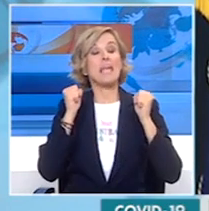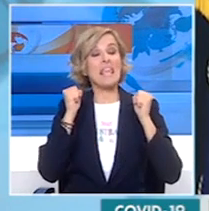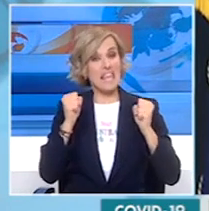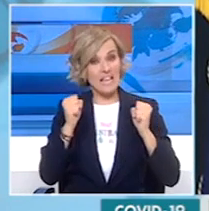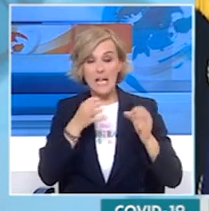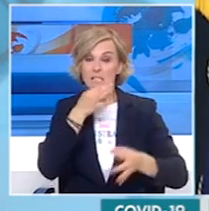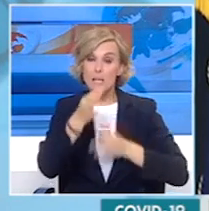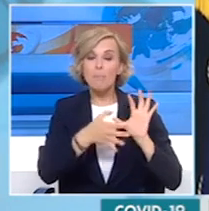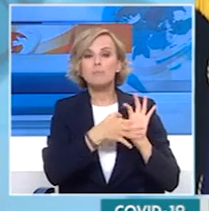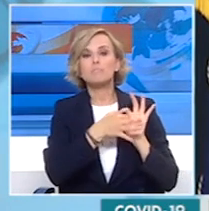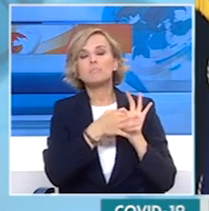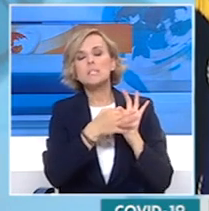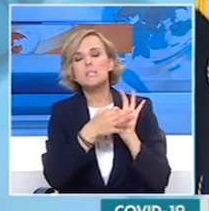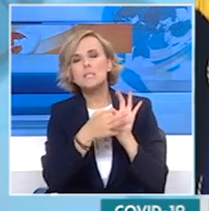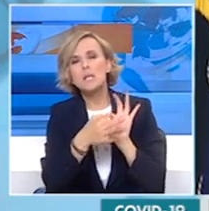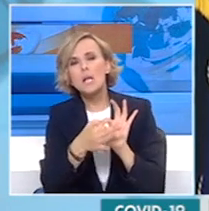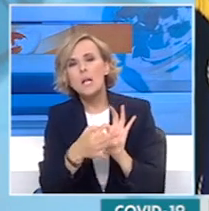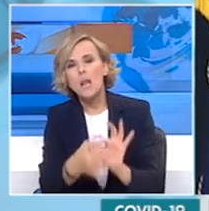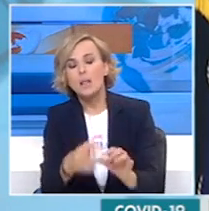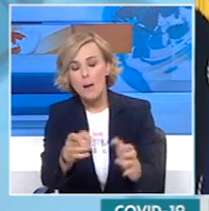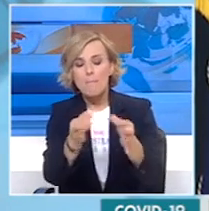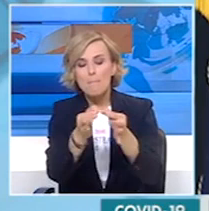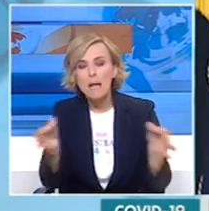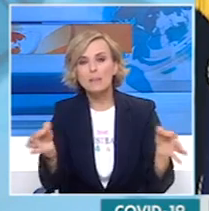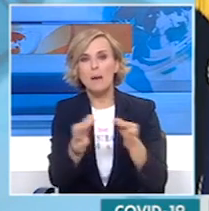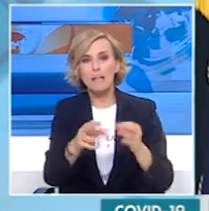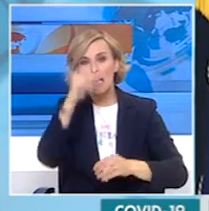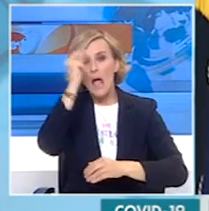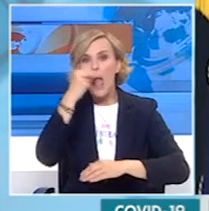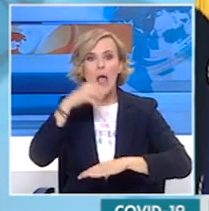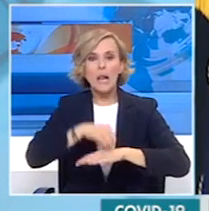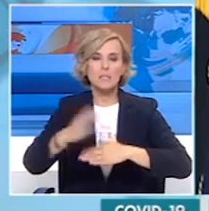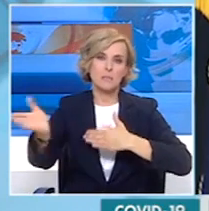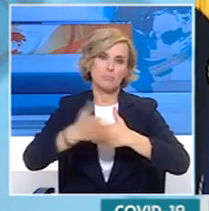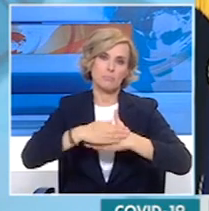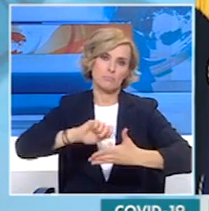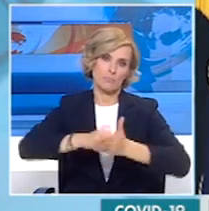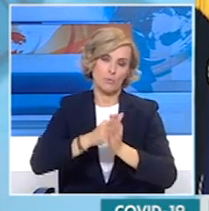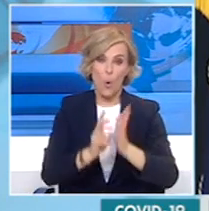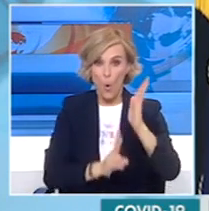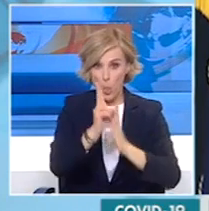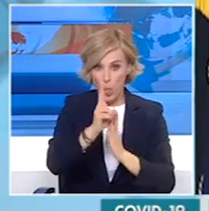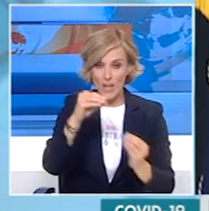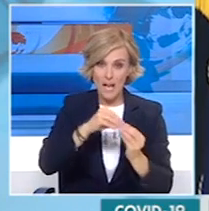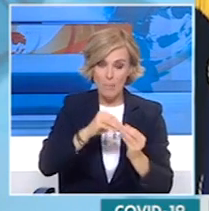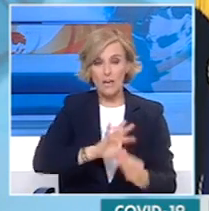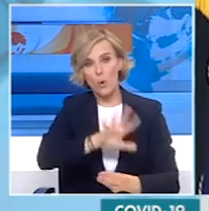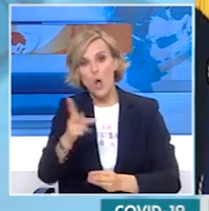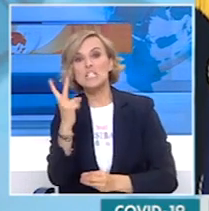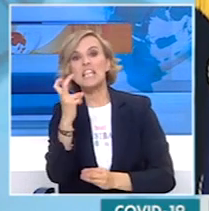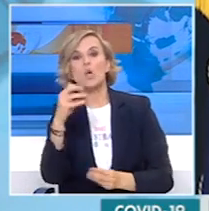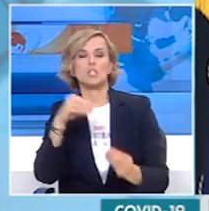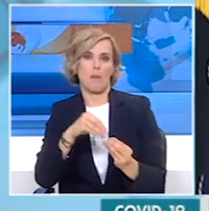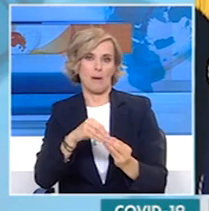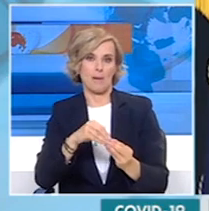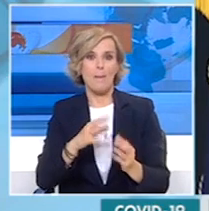προβλέπεται η συνέχιση των προσωρινών περιοριστικών μέτρων στους χώρους λατρείας για το διάστημα από 12 Τετάρτου έως και 20 Τετάρτου, δηλαδή και